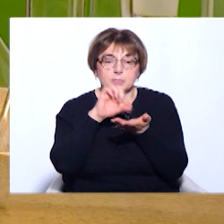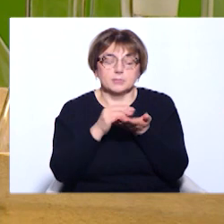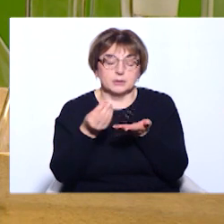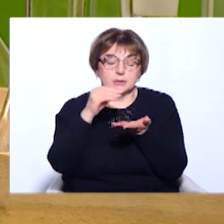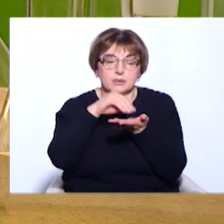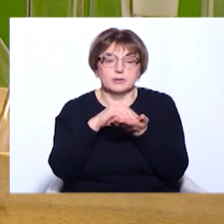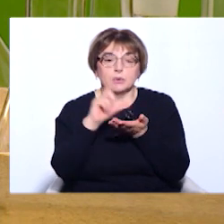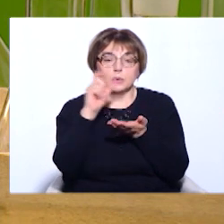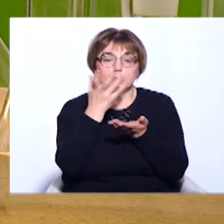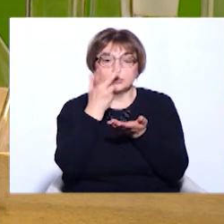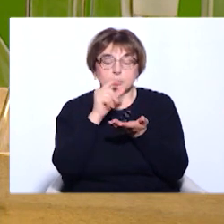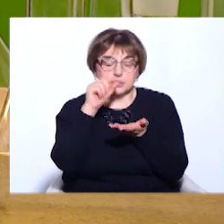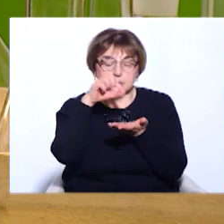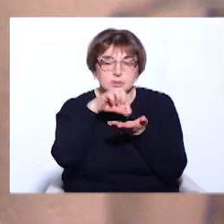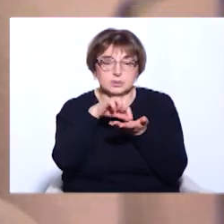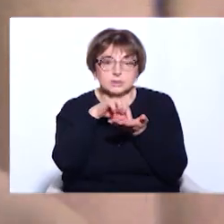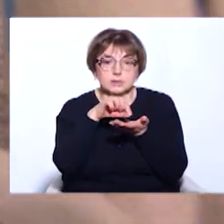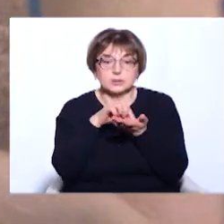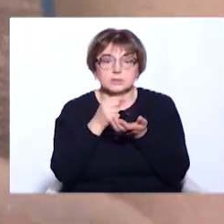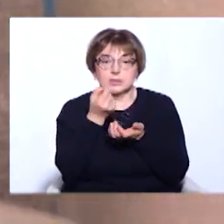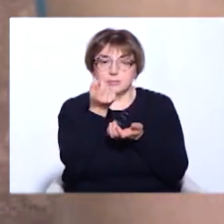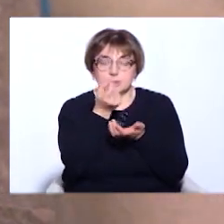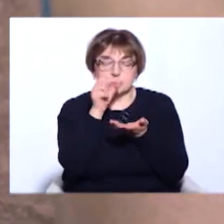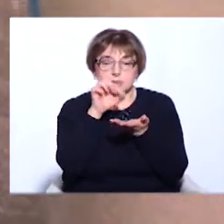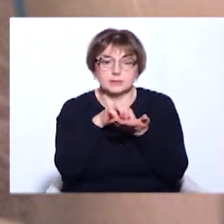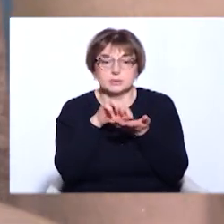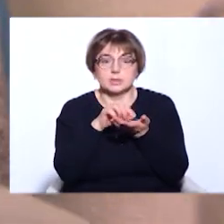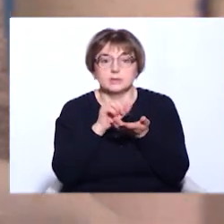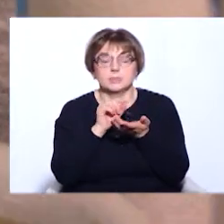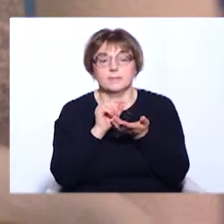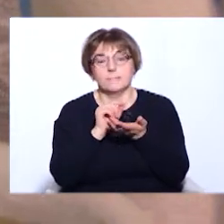მოვათავსოთ შაბიამნის პატარა კრისტალები,